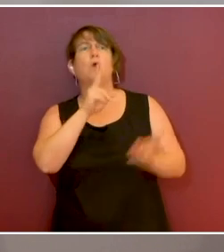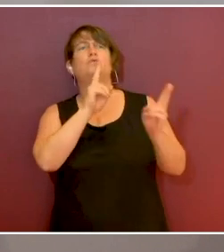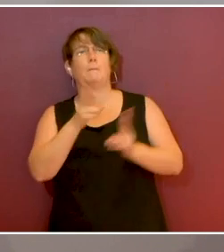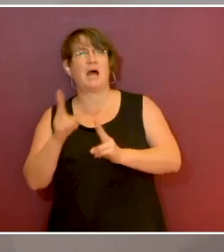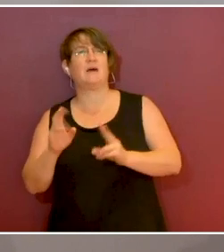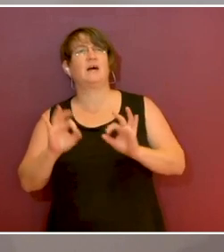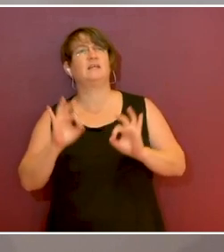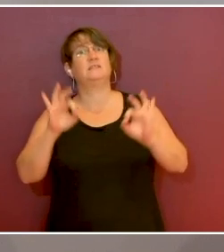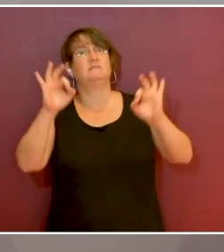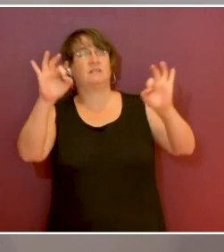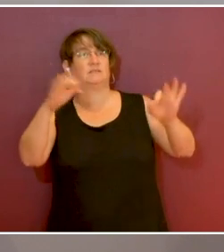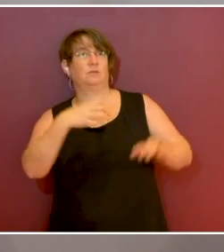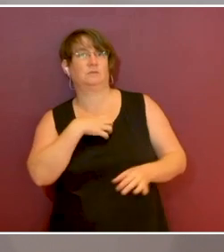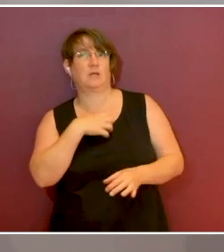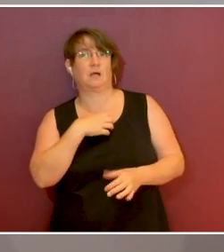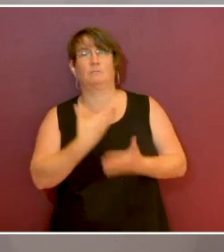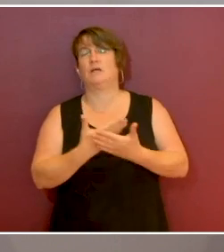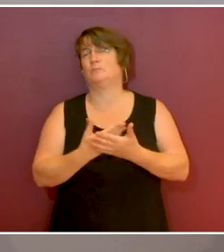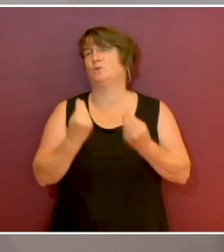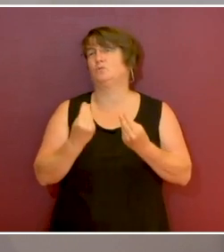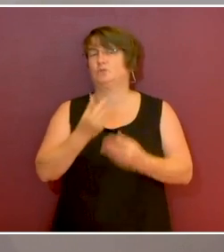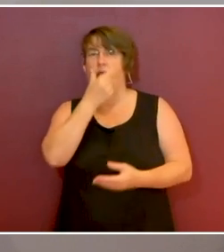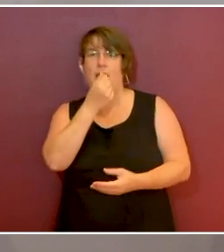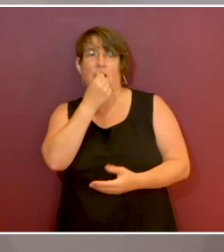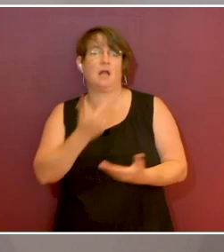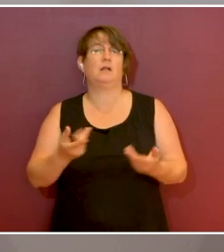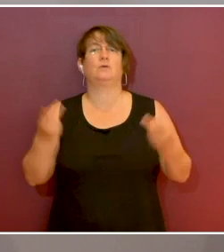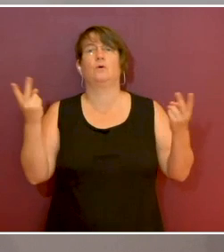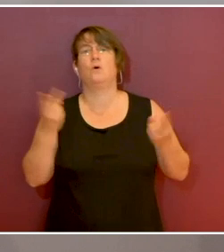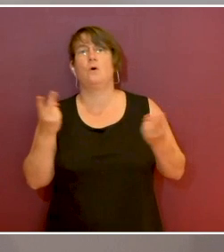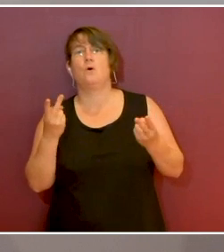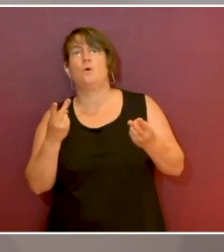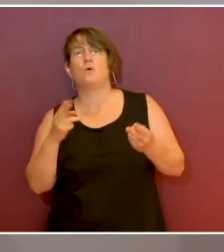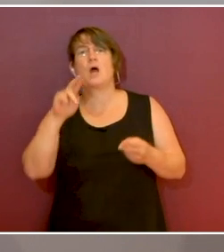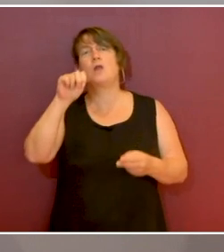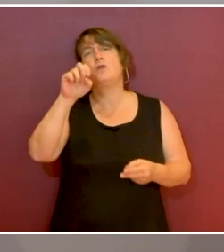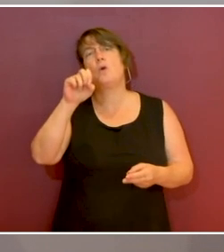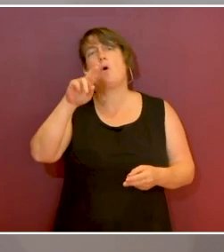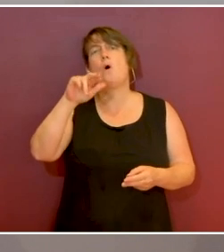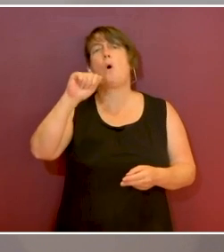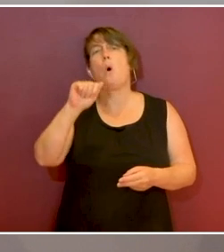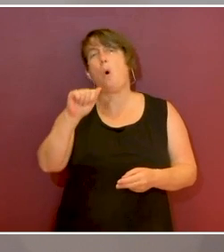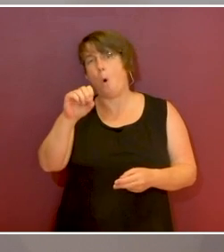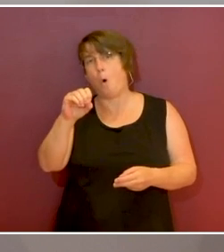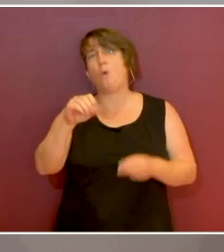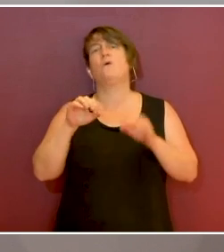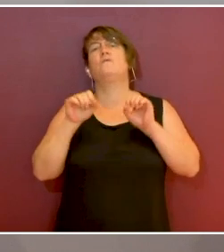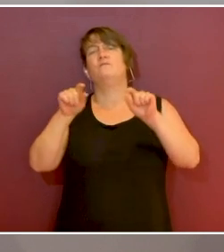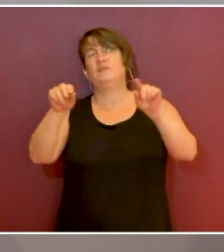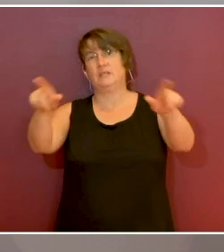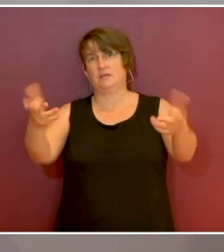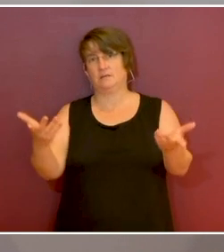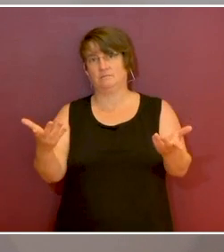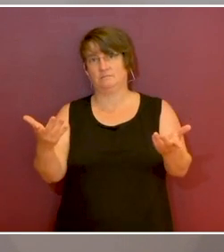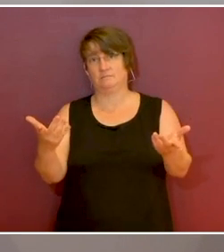ist, typische Erkältungskrankheiten, aber beispielsweise auch Noroviren, da sind Kindergärten, das wissen, glaube ich,